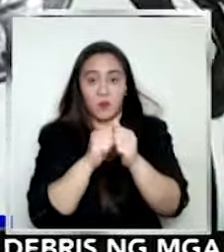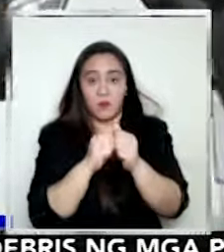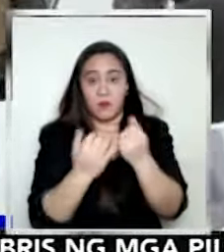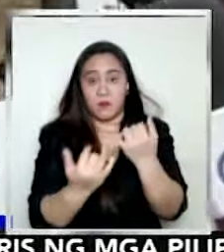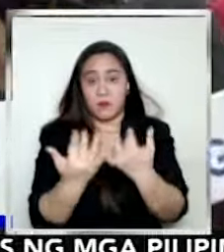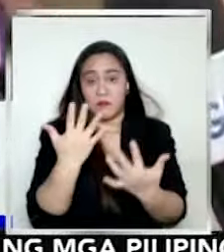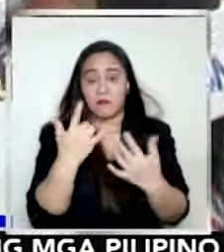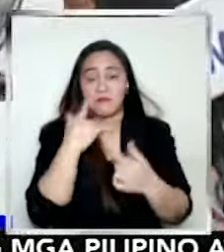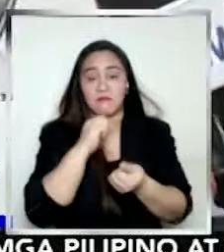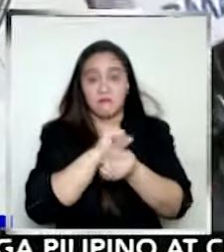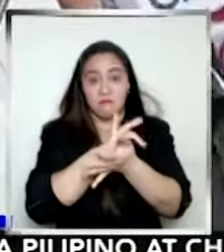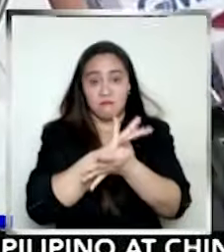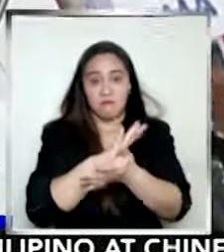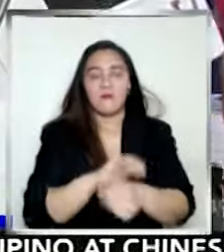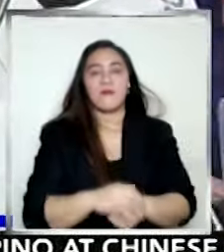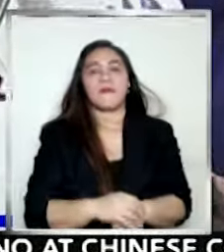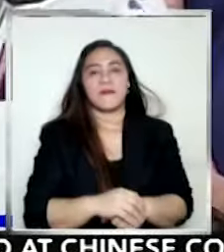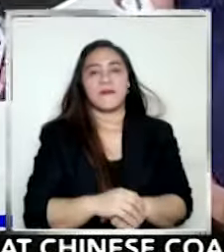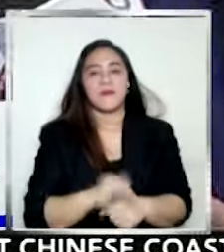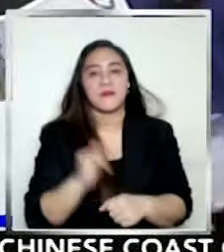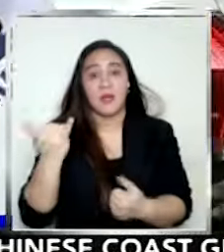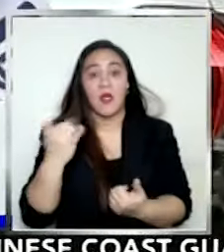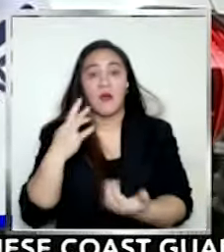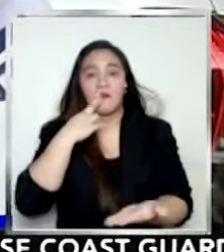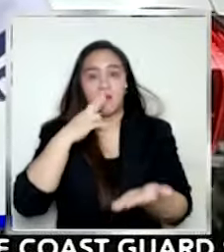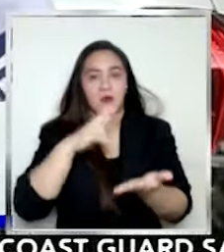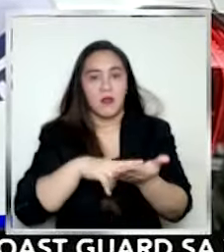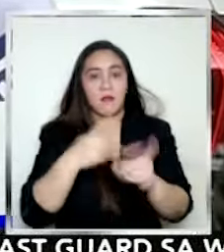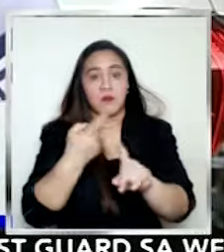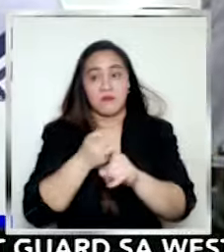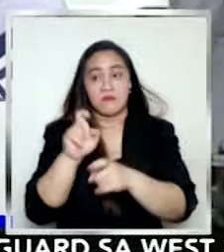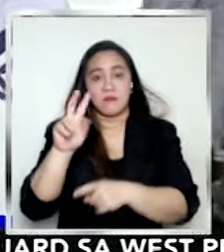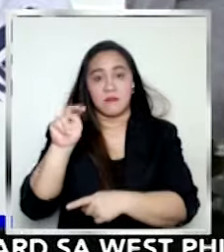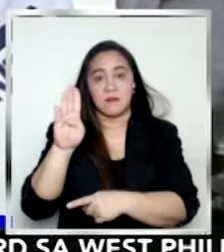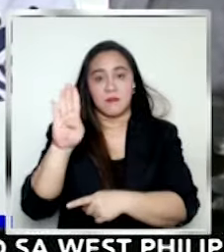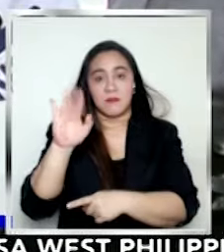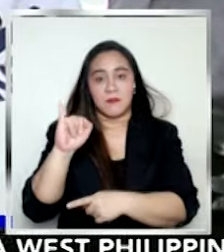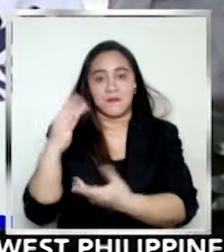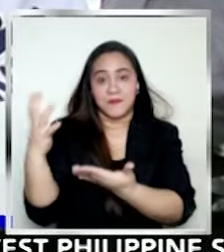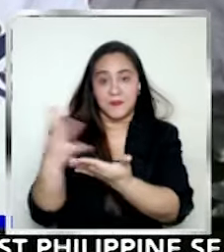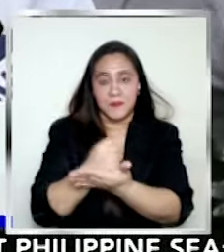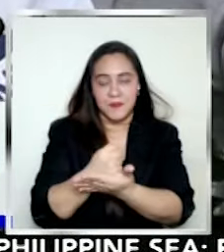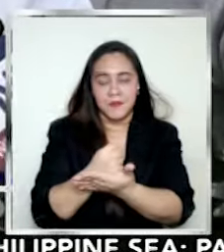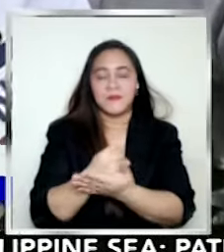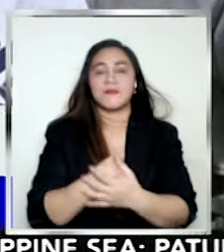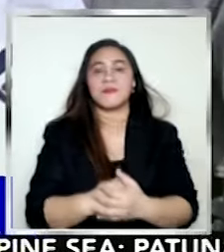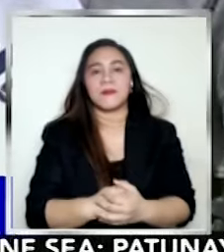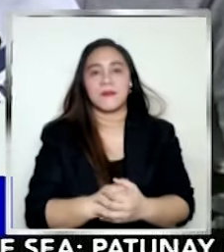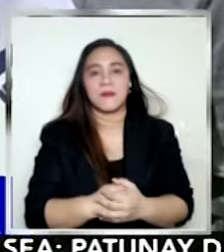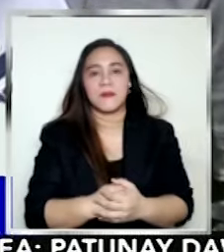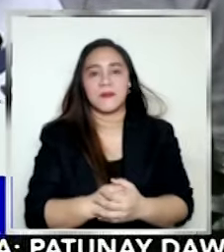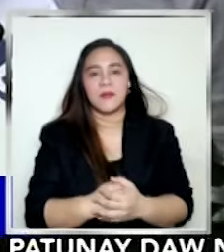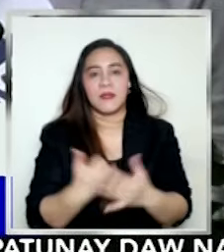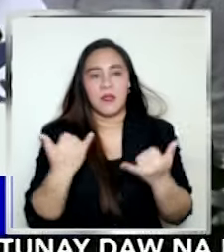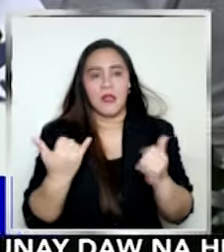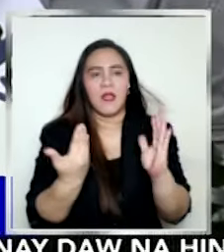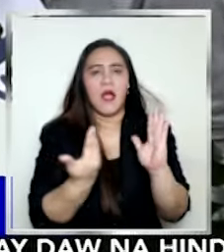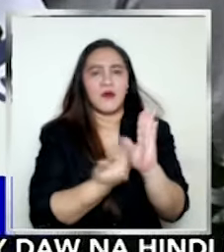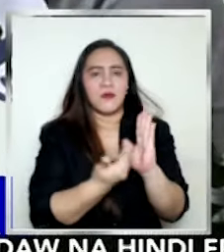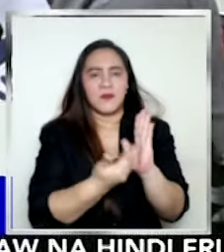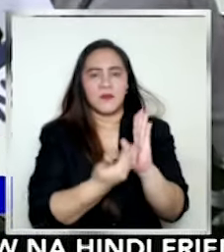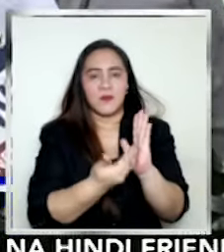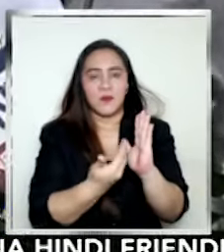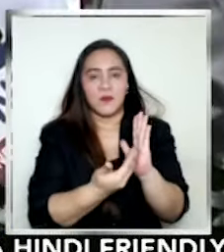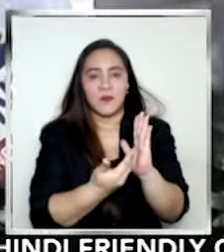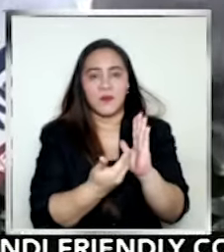Remulla, hinihintay na ang report mula sa NBI. Tayo, we just want evidence to be there if there will be